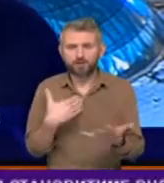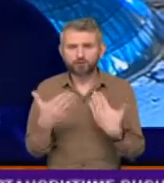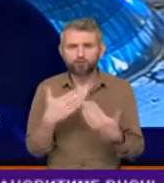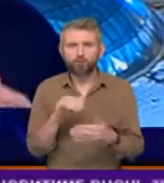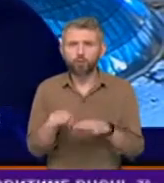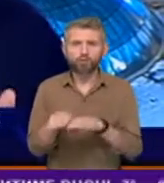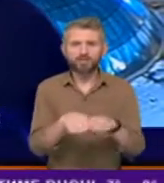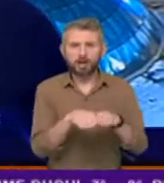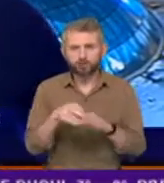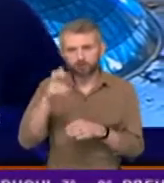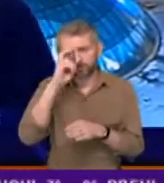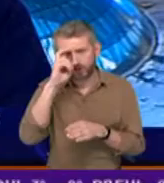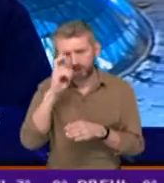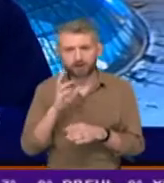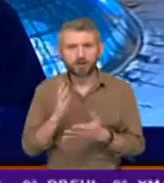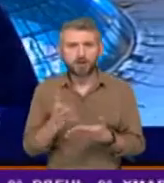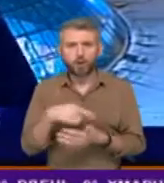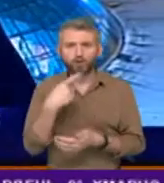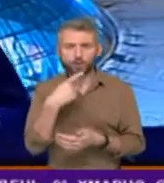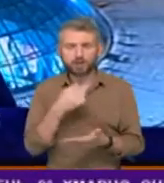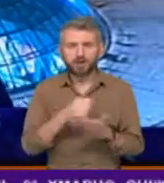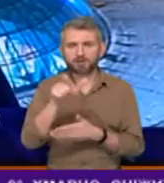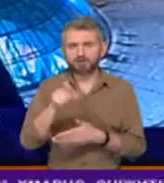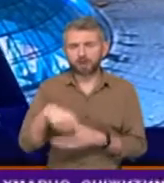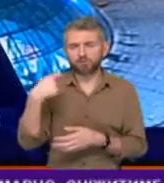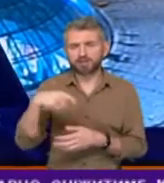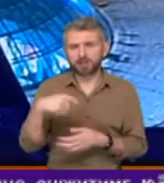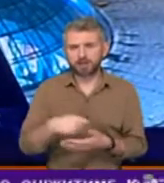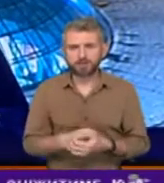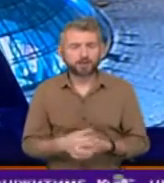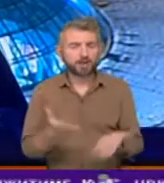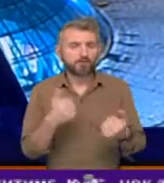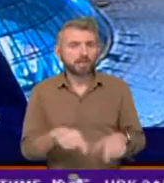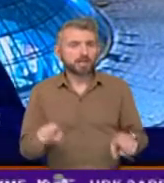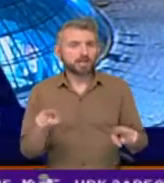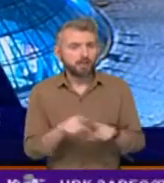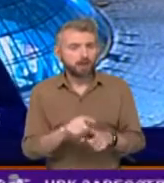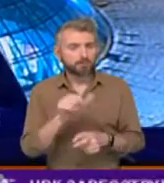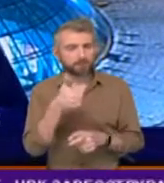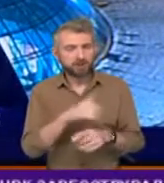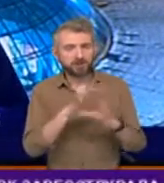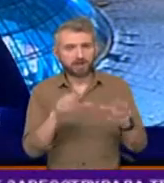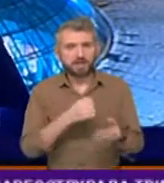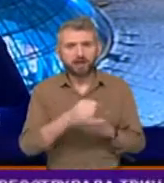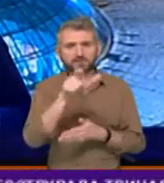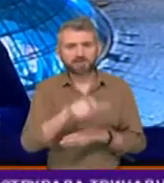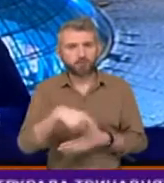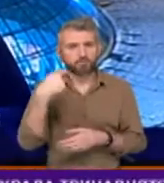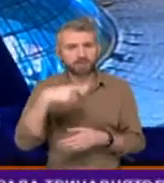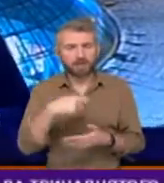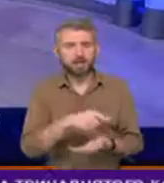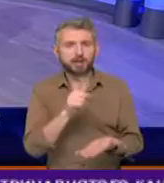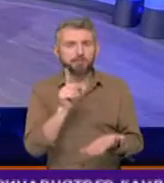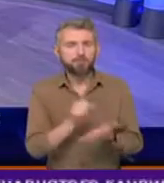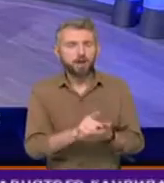унітарності держави чи майбутнього поступу говорити кандидат в президенти? Ну, давайте так. Перше, взагалі, кандидат в президенти